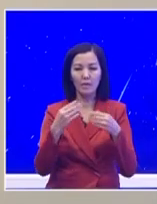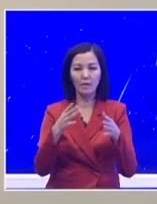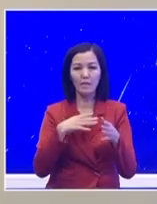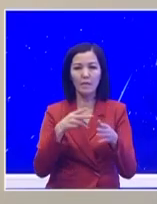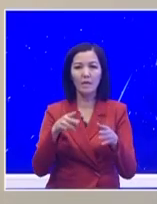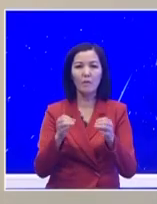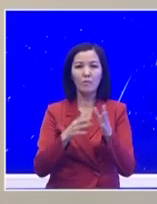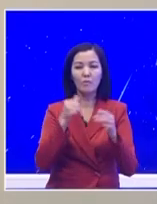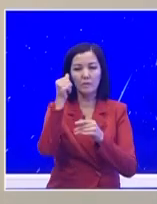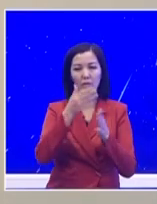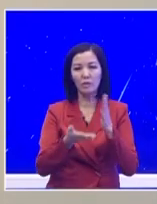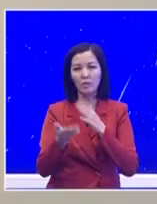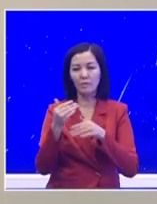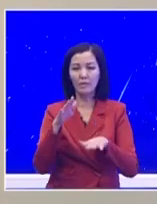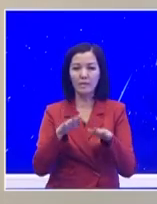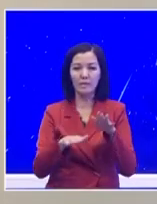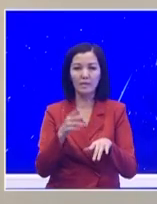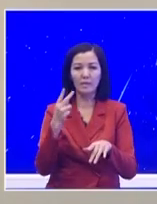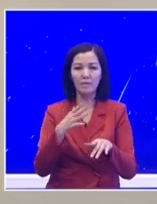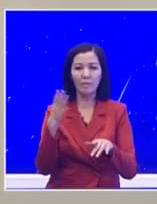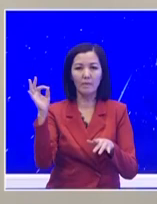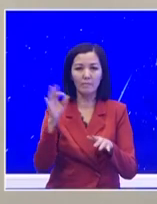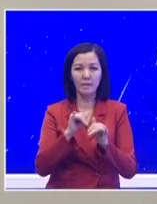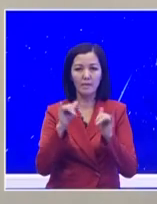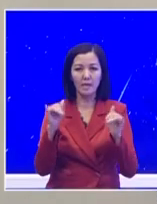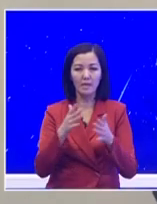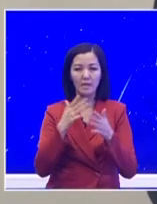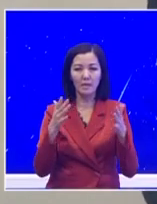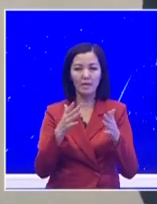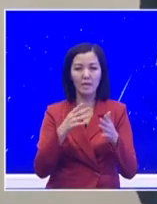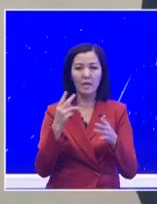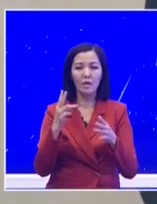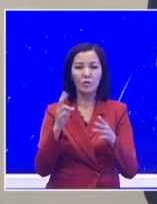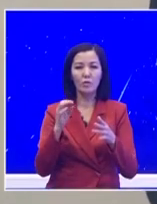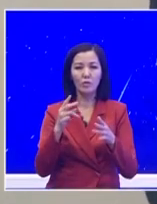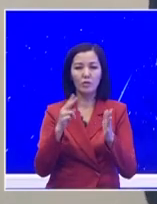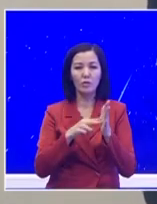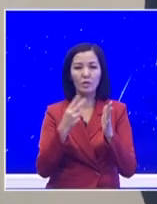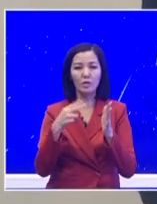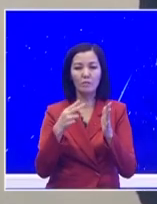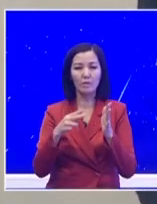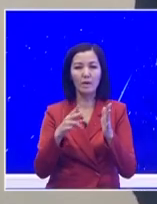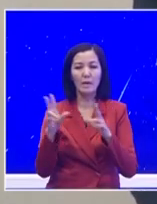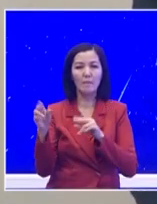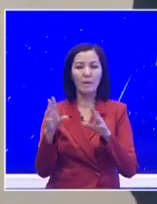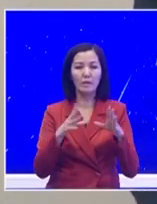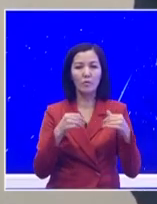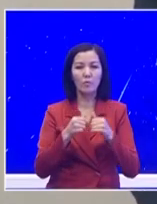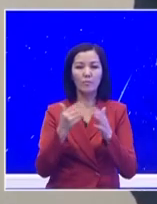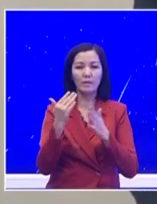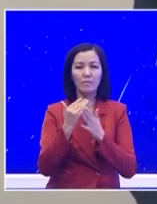Бұл 2018 жылмен салыстырғанда 25%-ға артық. Нұрлы жер 7-20-25. Бақытты отбасы